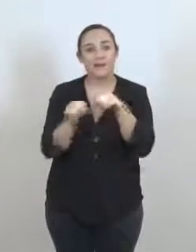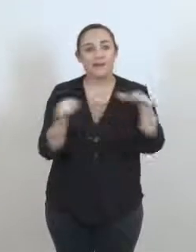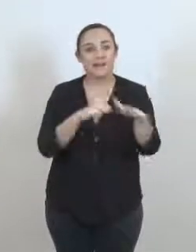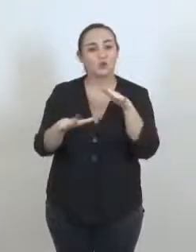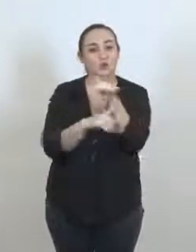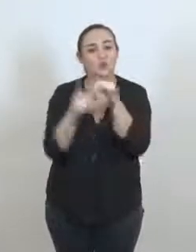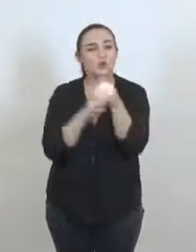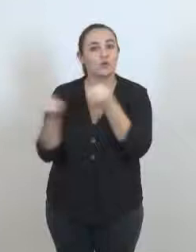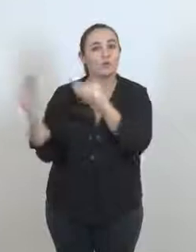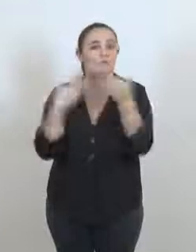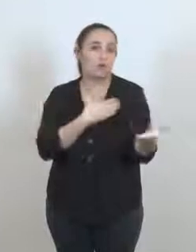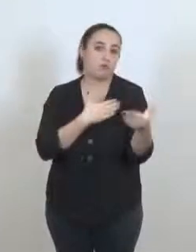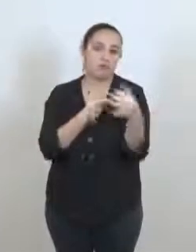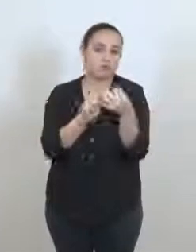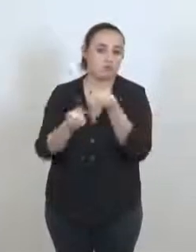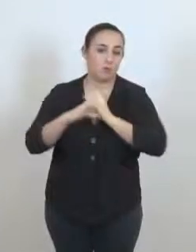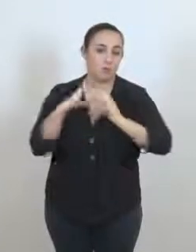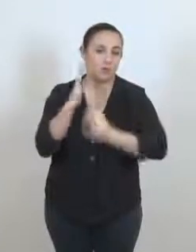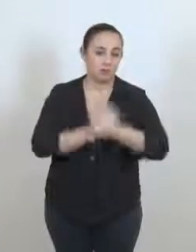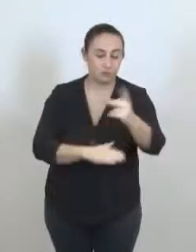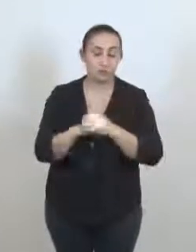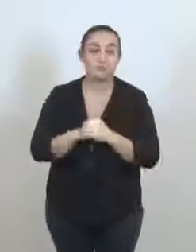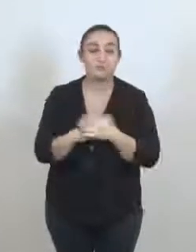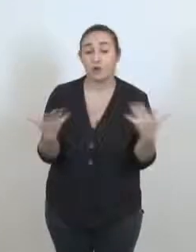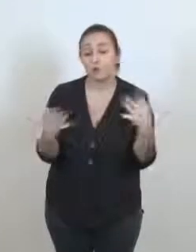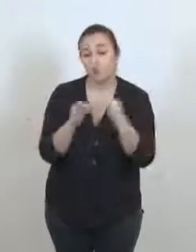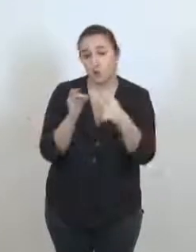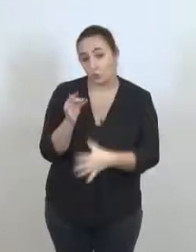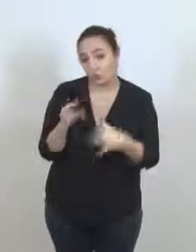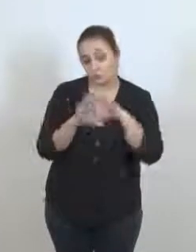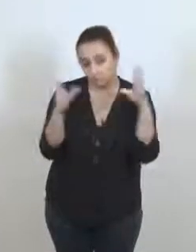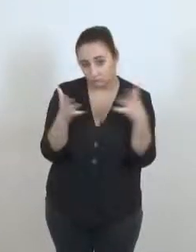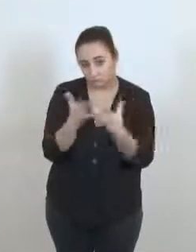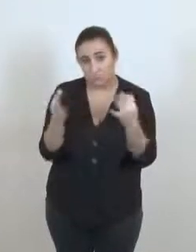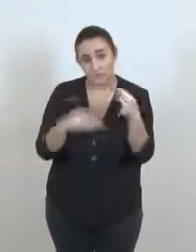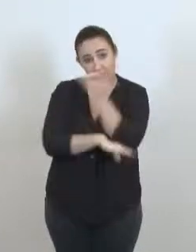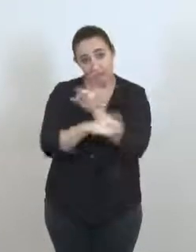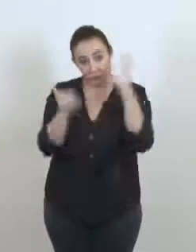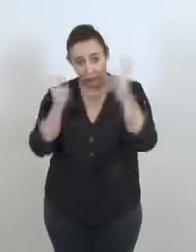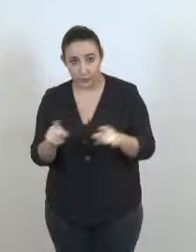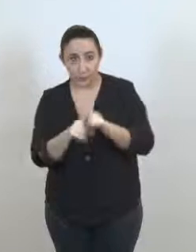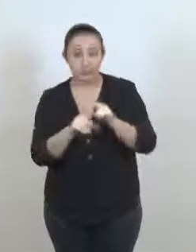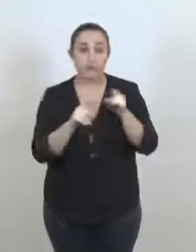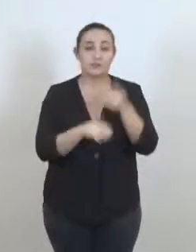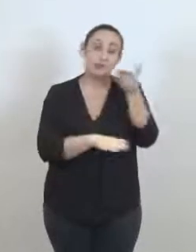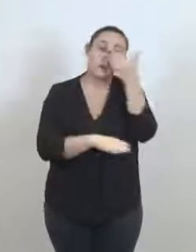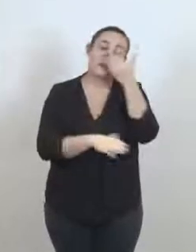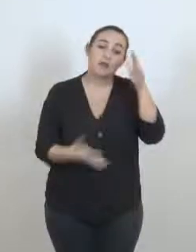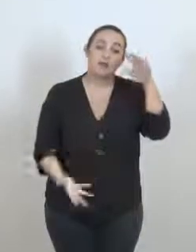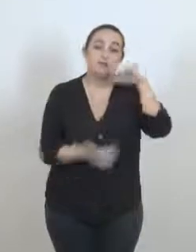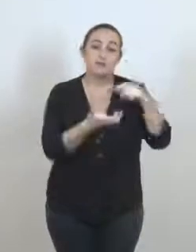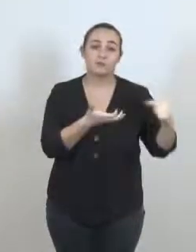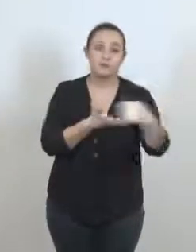des informations. Merci. Alors en conclusion, je finis sur ce dispositif qui participe donc de la réduction des factures, des émissions de gaz à effet de serre et de la réduction d'énergie